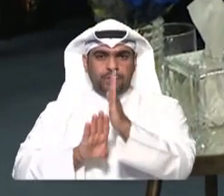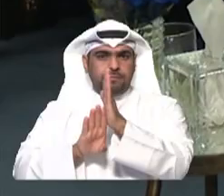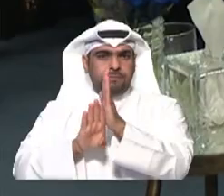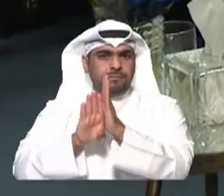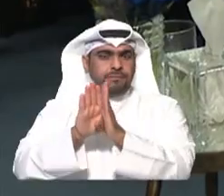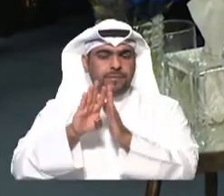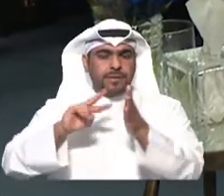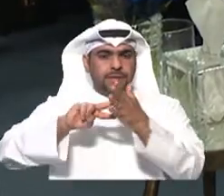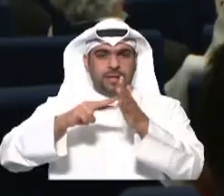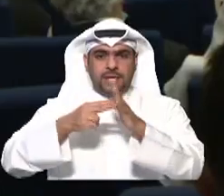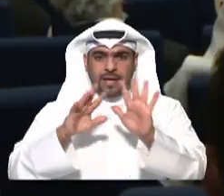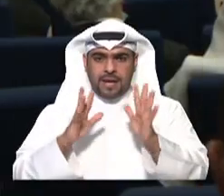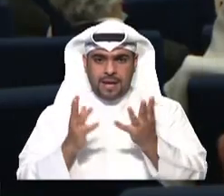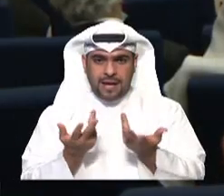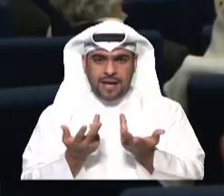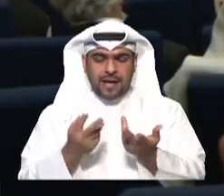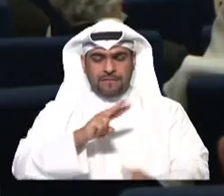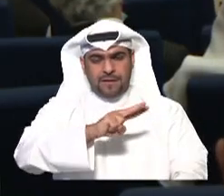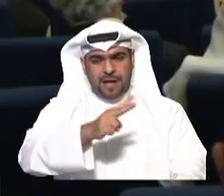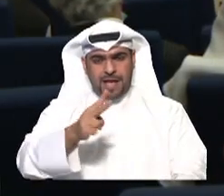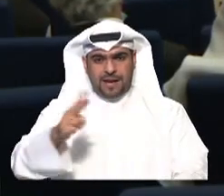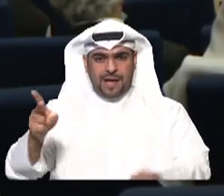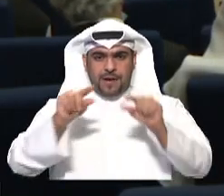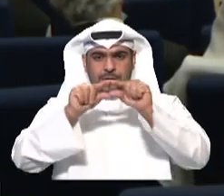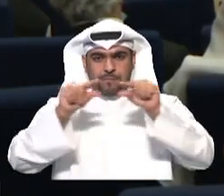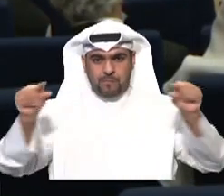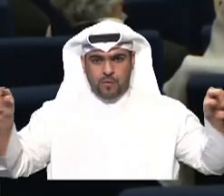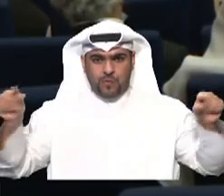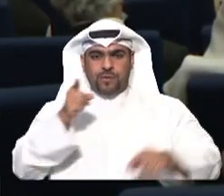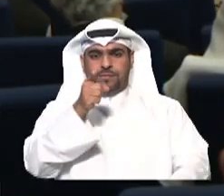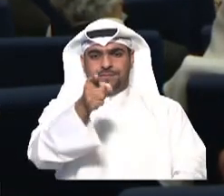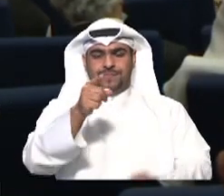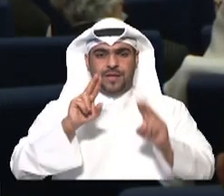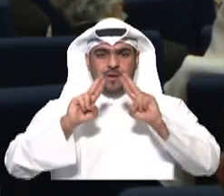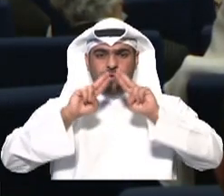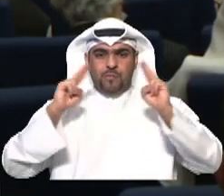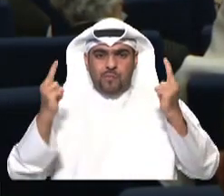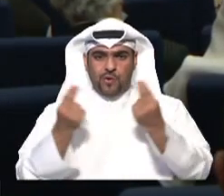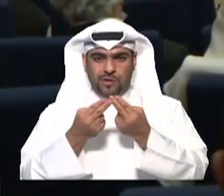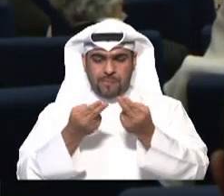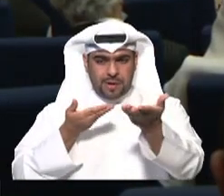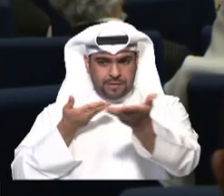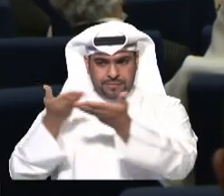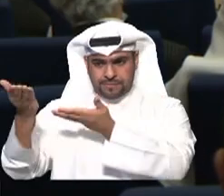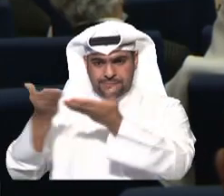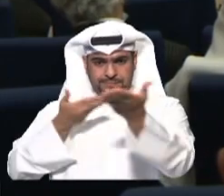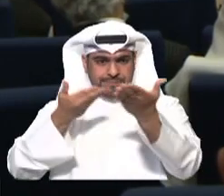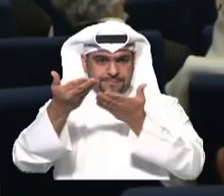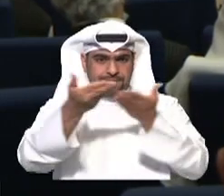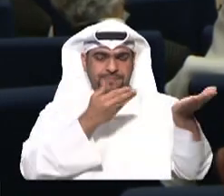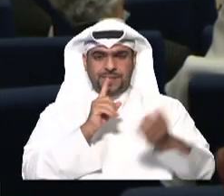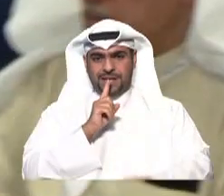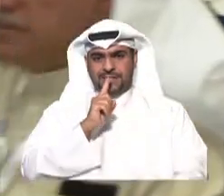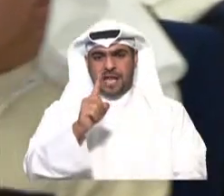وبعض تطبيقاتها وغيرها من الموضوعات أبرز ما يتم طرحها ومناقشتها في المؤتمر السنوي الدولي